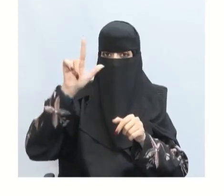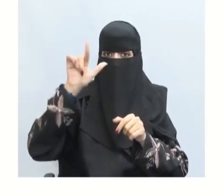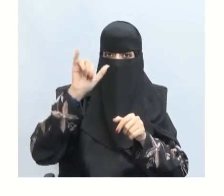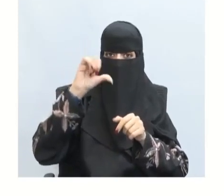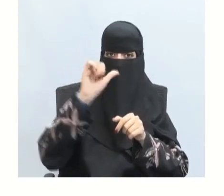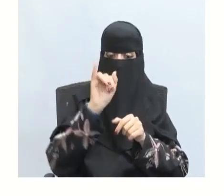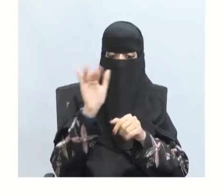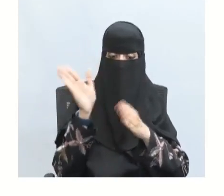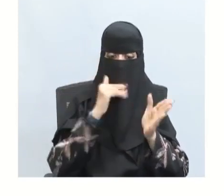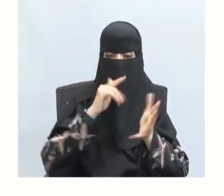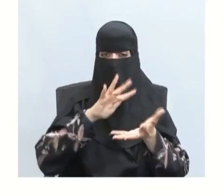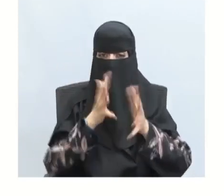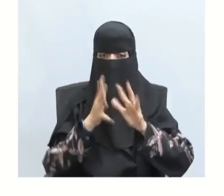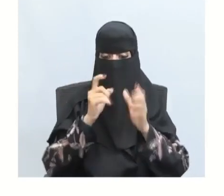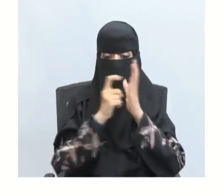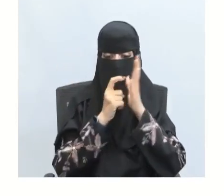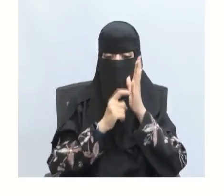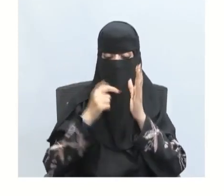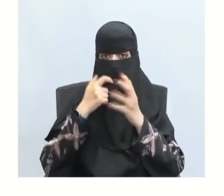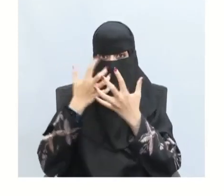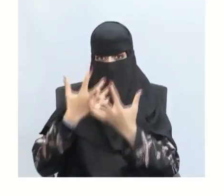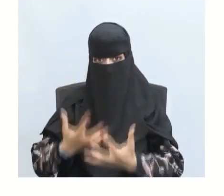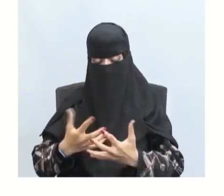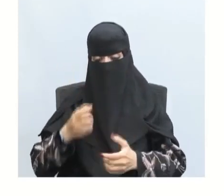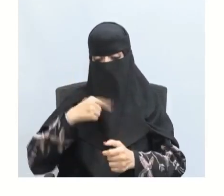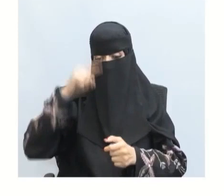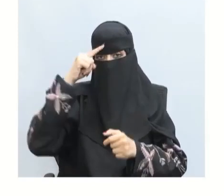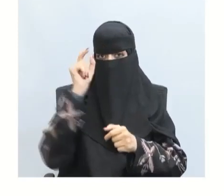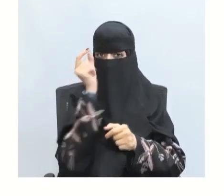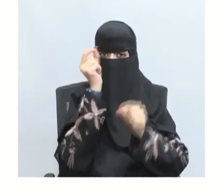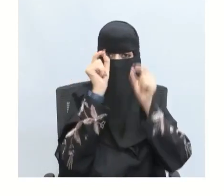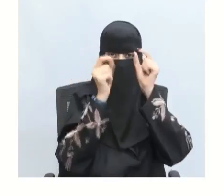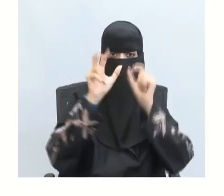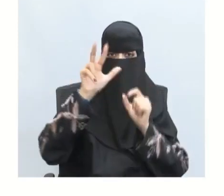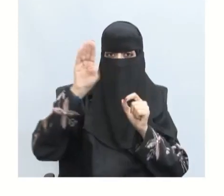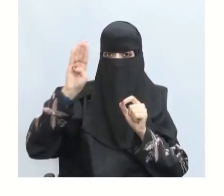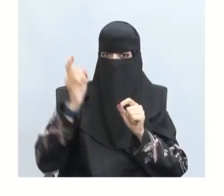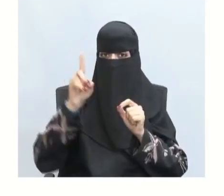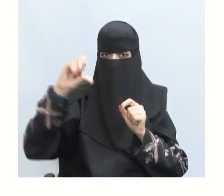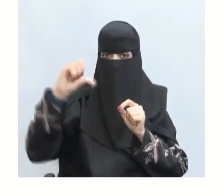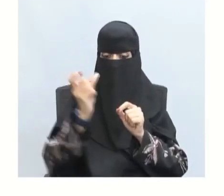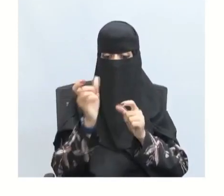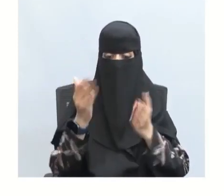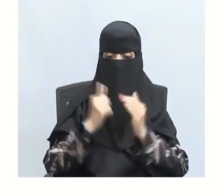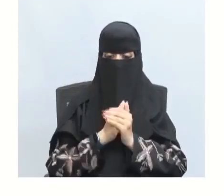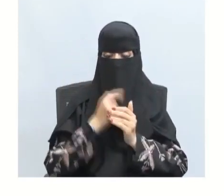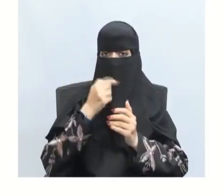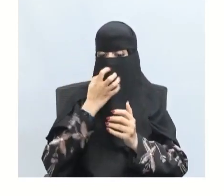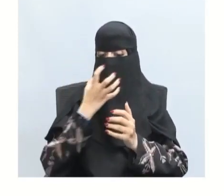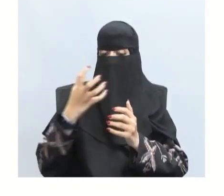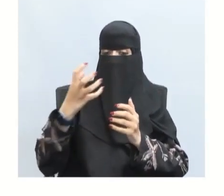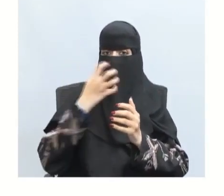وايضا بعض العناصر الاثقل مثل ذرات الكربون